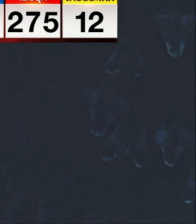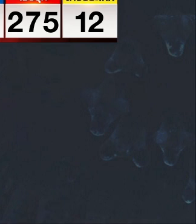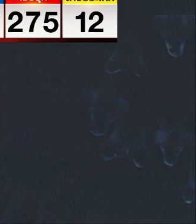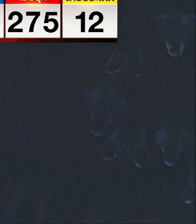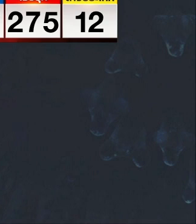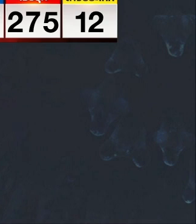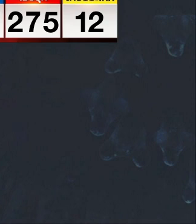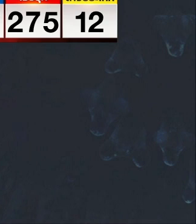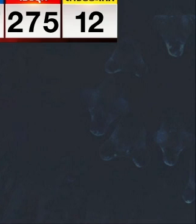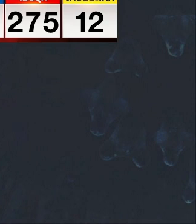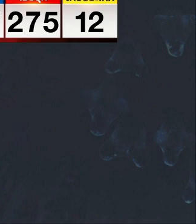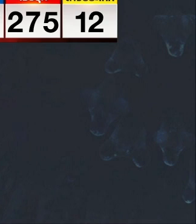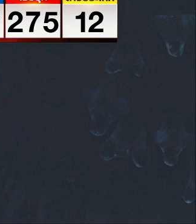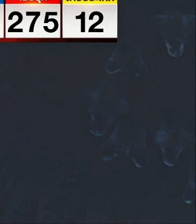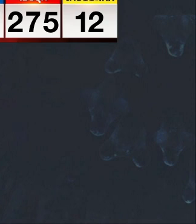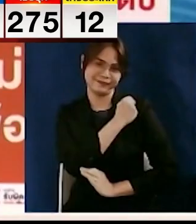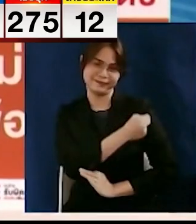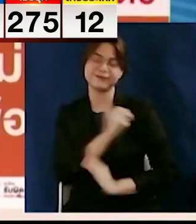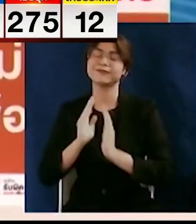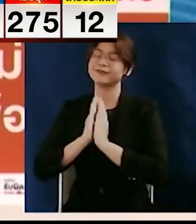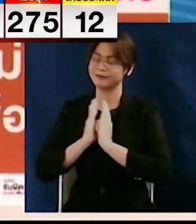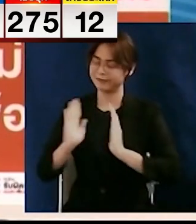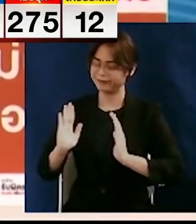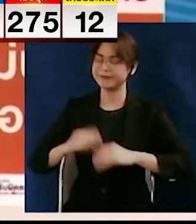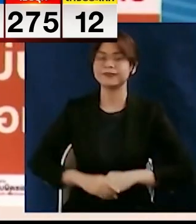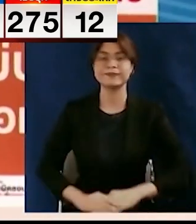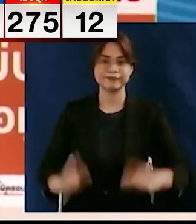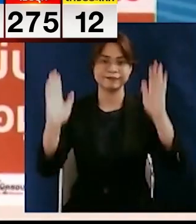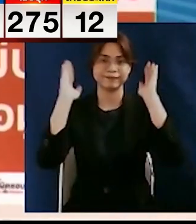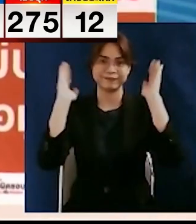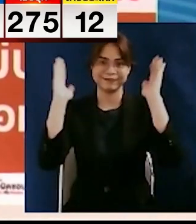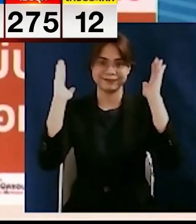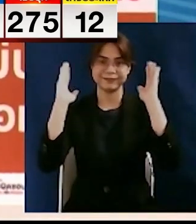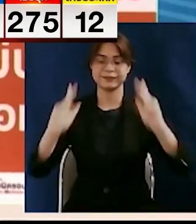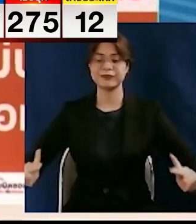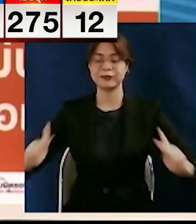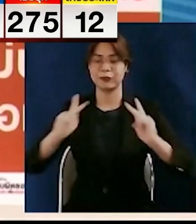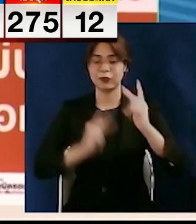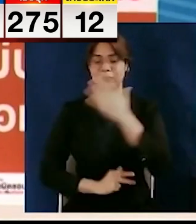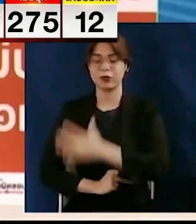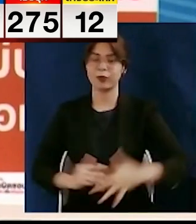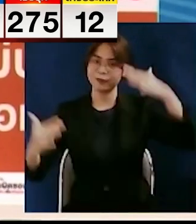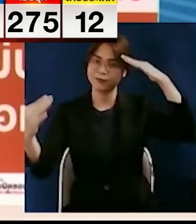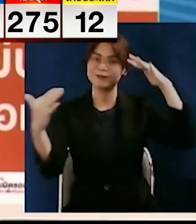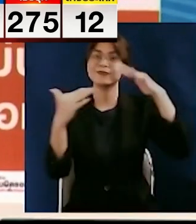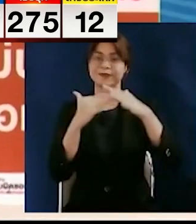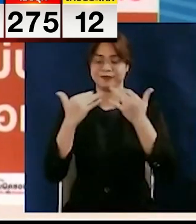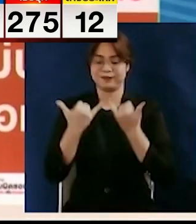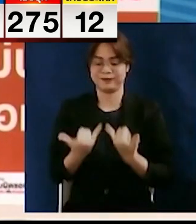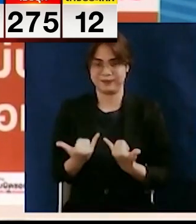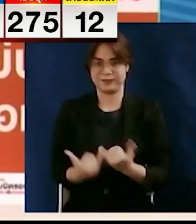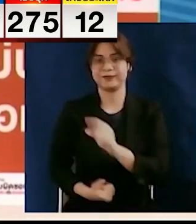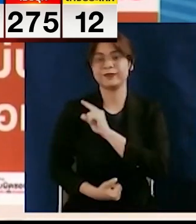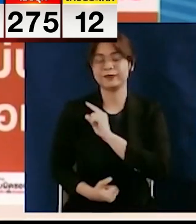บกลุ่มอีก3กลุ่มหลักดังนี้ค่ะก็คือกลุ่มที่เกี่ยวข้องกับกลุ่มตลาดกลางกุ้งสมุทรสาครพบผู้ป่วยติดเชื้อร